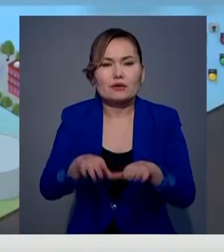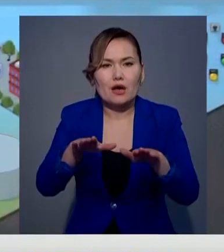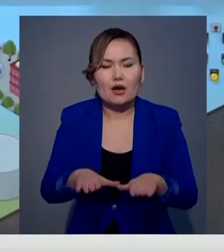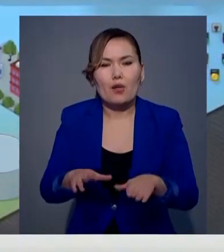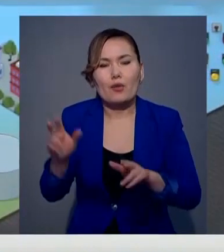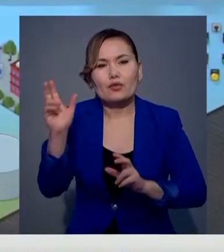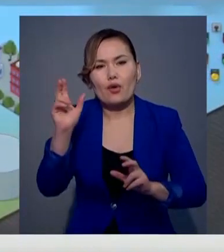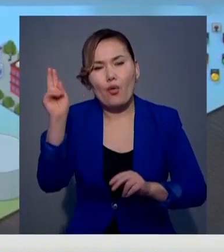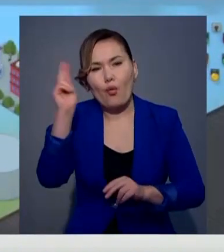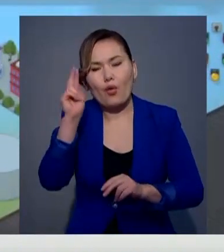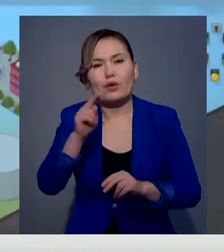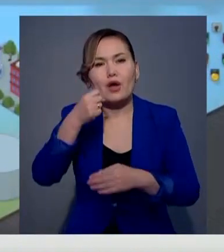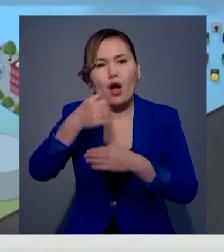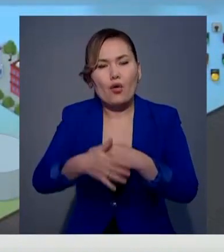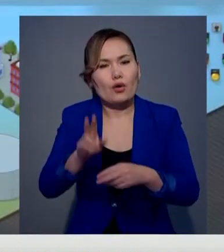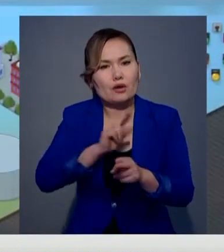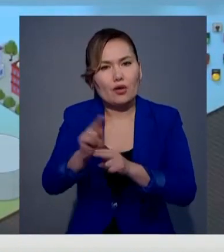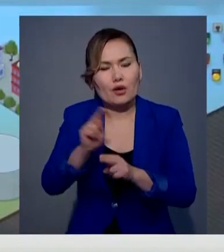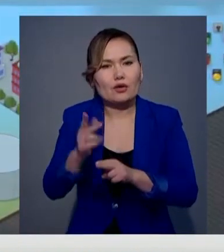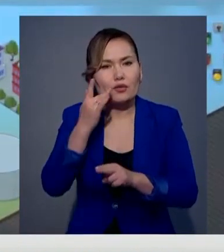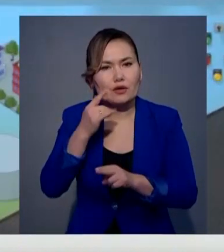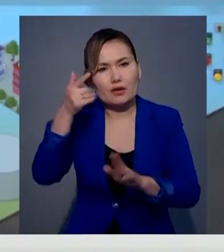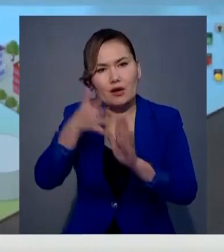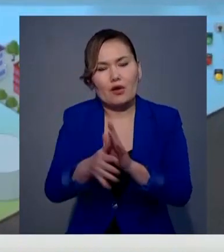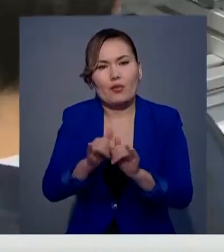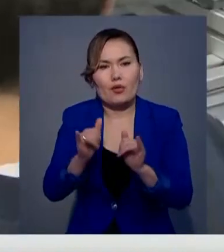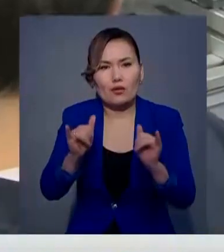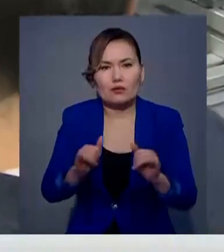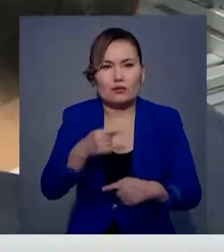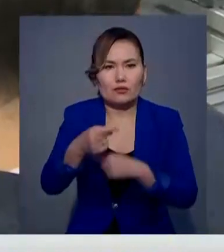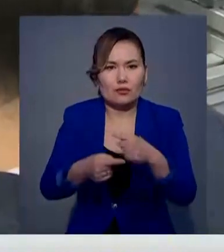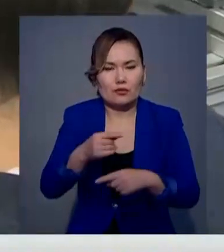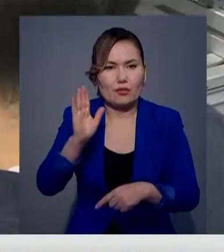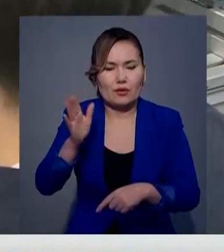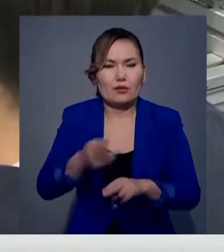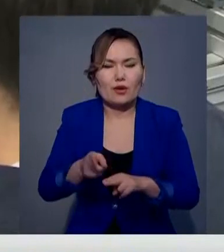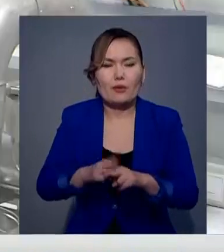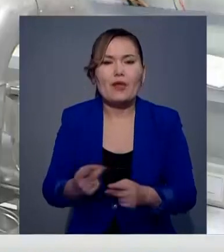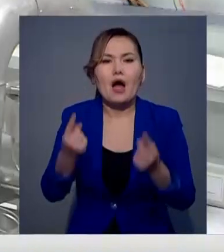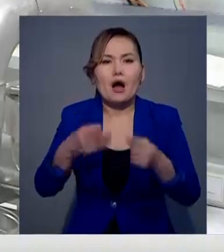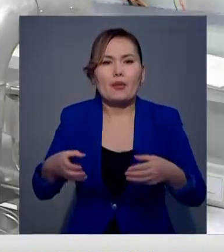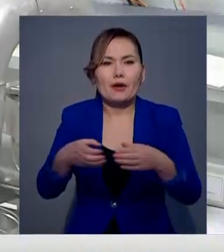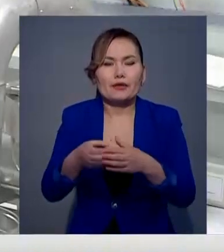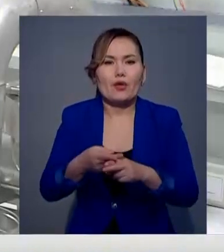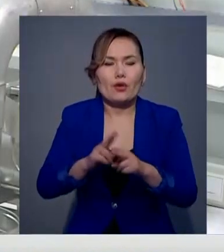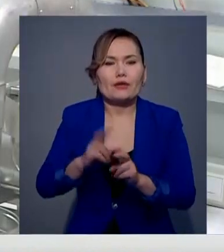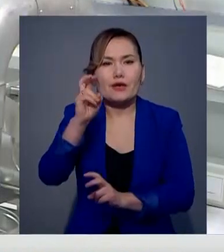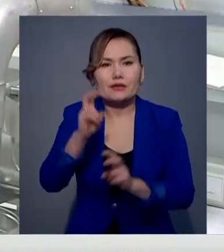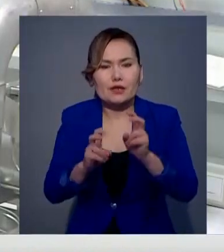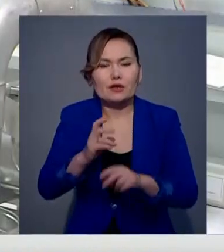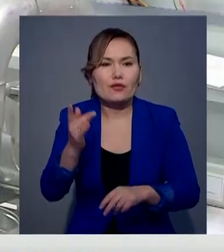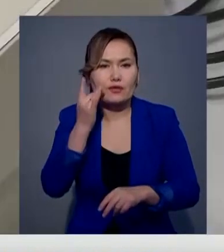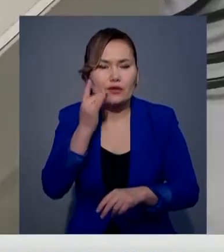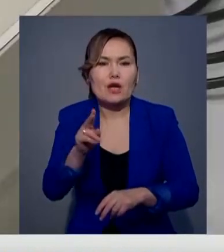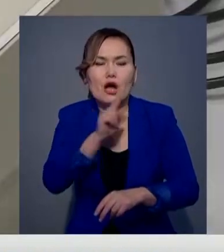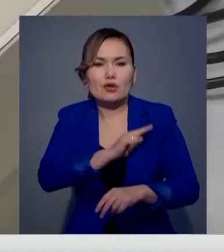орталығында автоматизация бойынша білімімді жетілдіріп алдым. Алпауыт зауыт болсын, шағын цех болсын, қолға кілт алып, қай жерден ақау шықты